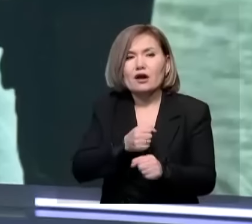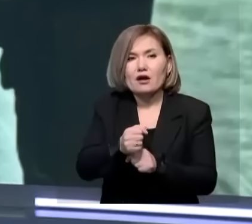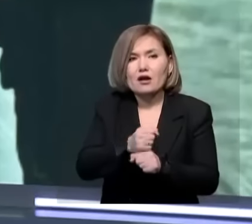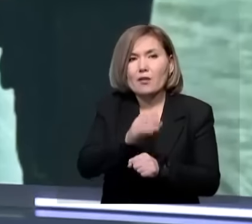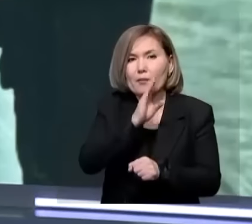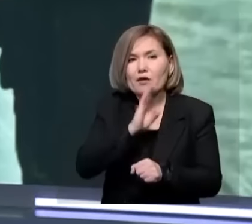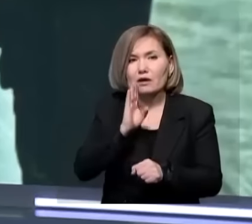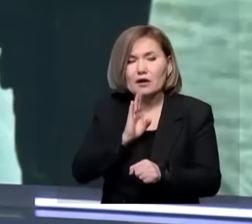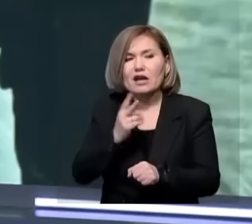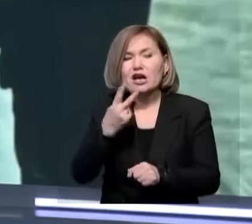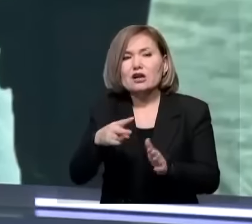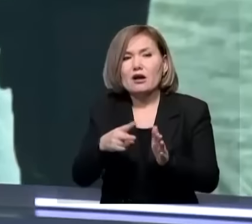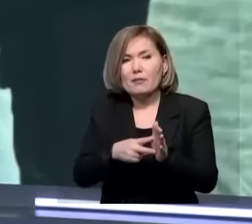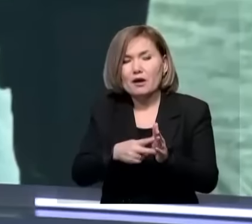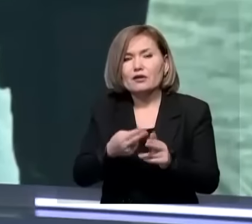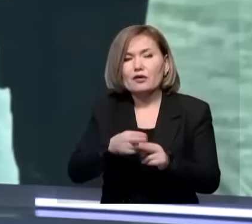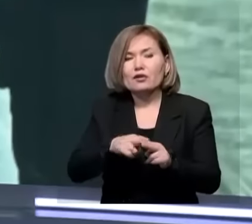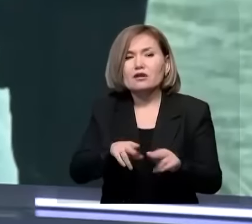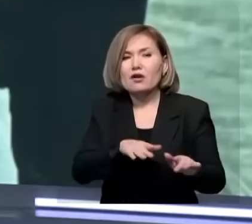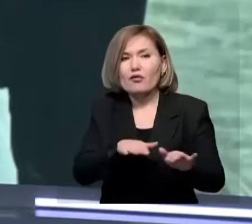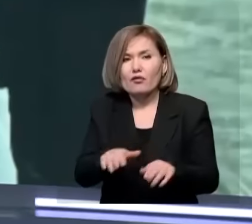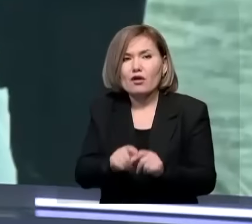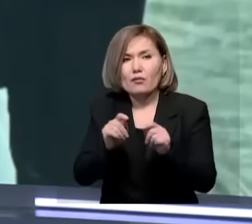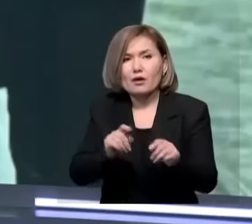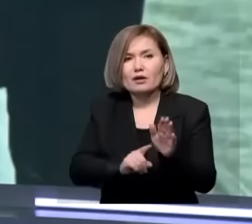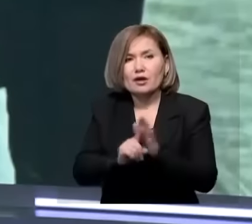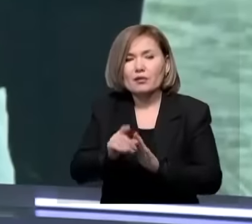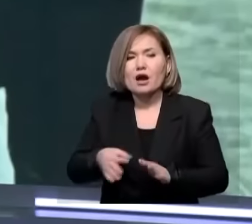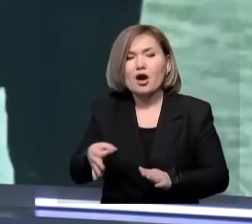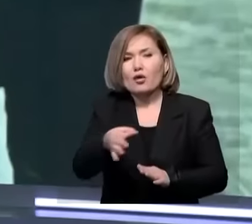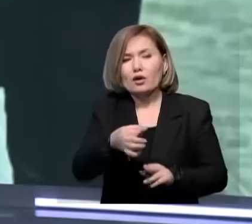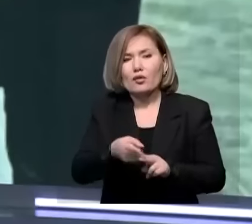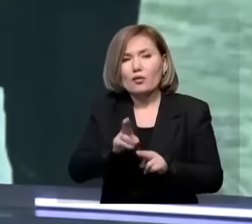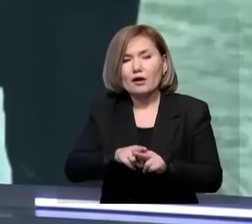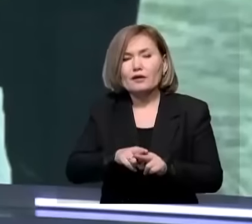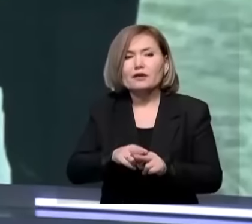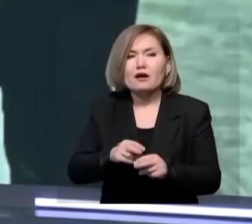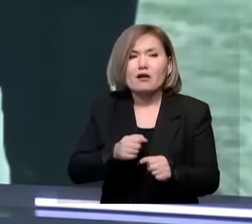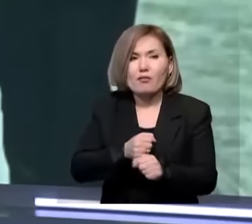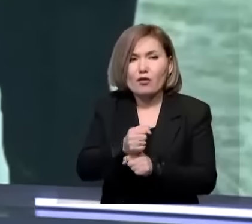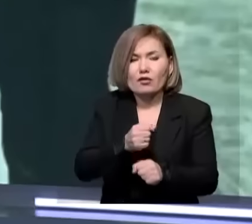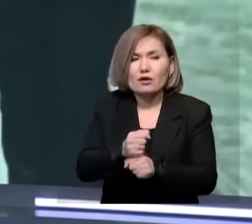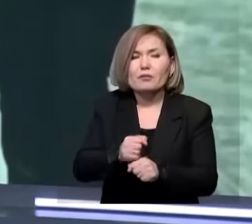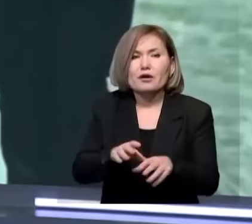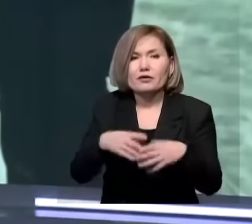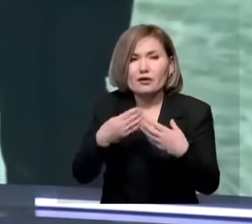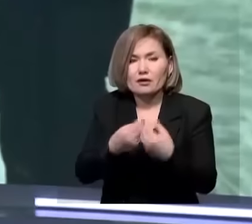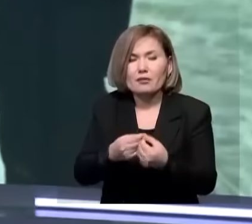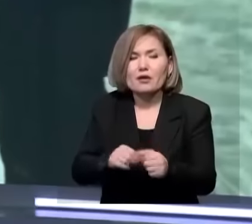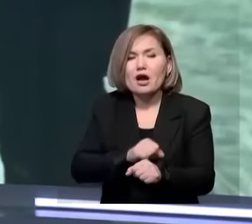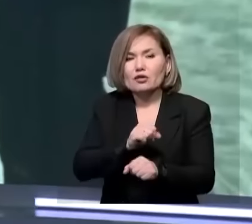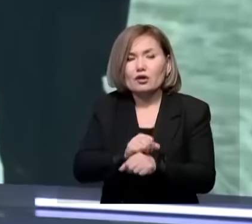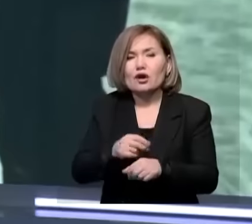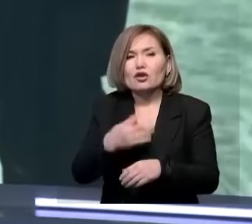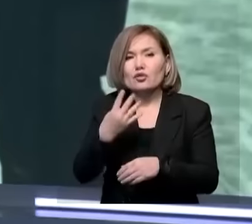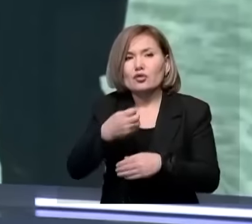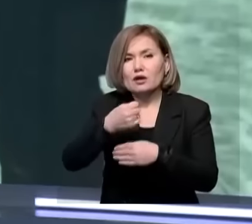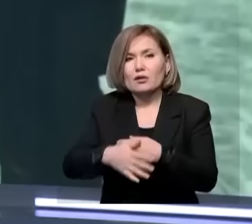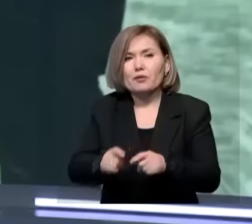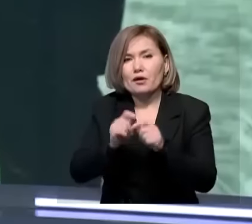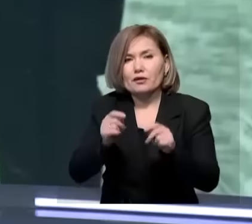бойынша 27 әкімшілік іс қозғалған. Облыстағы жағдайды тұрақтандыру үшін 4 дағдарыс орталығы ашылды. Мұнда зардап